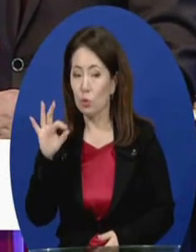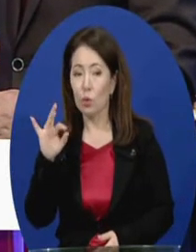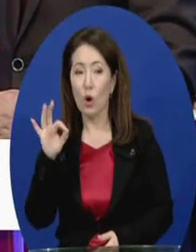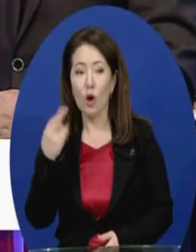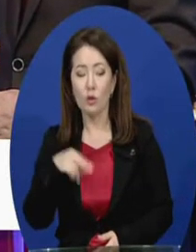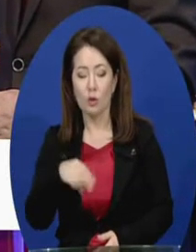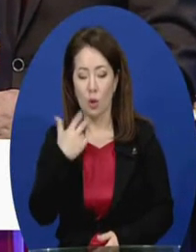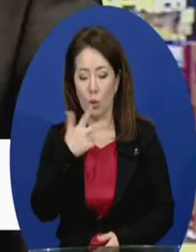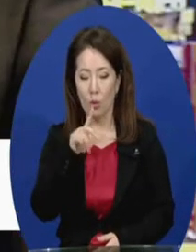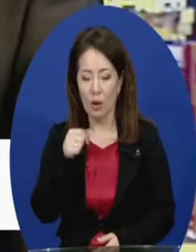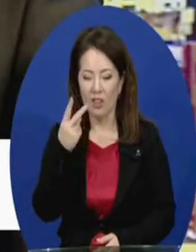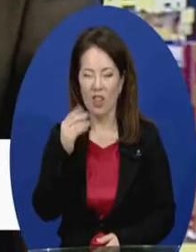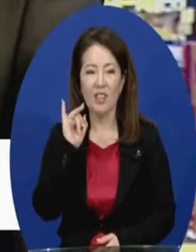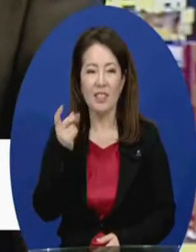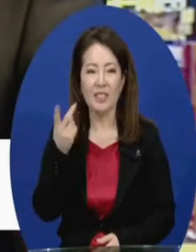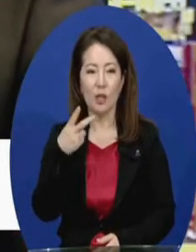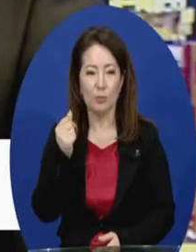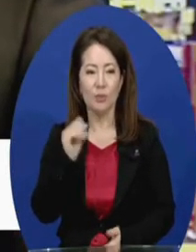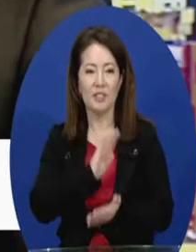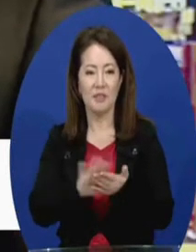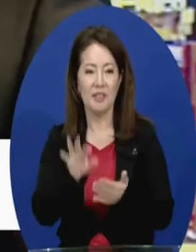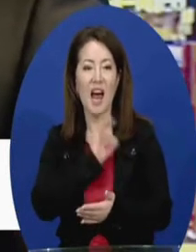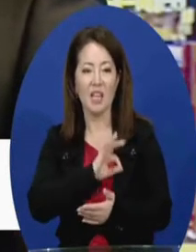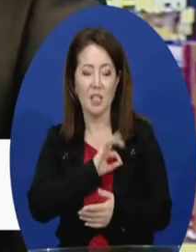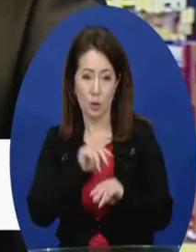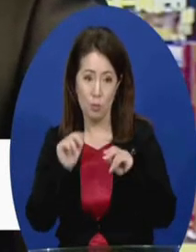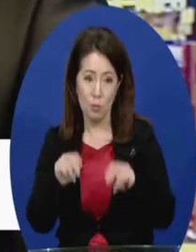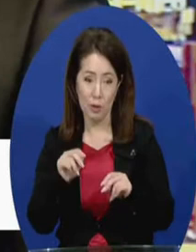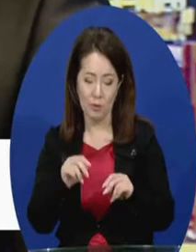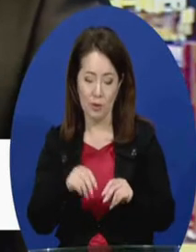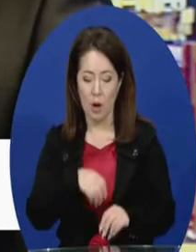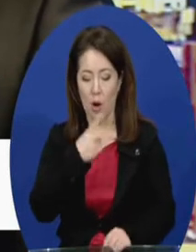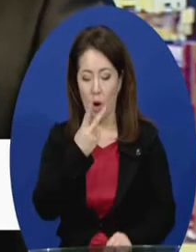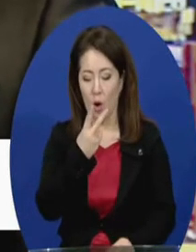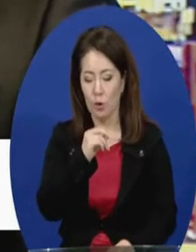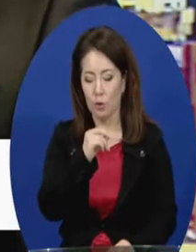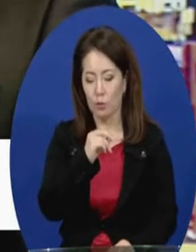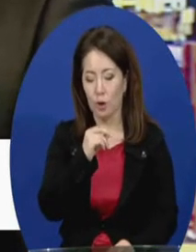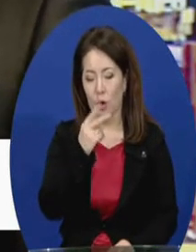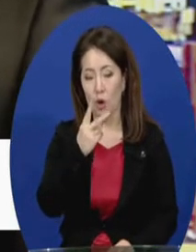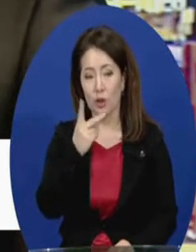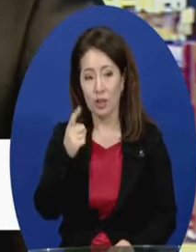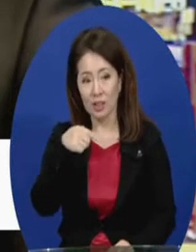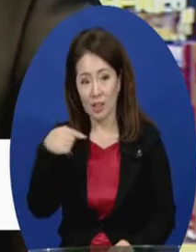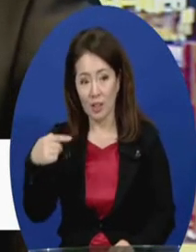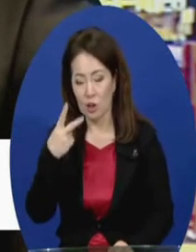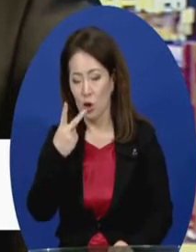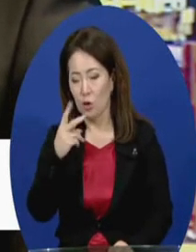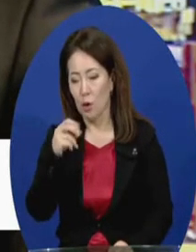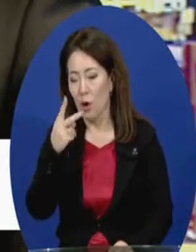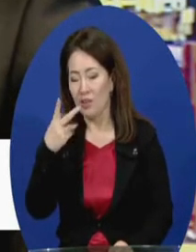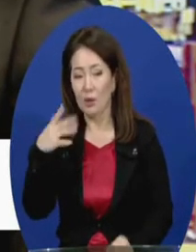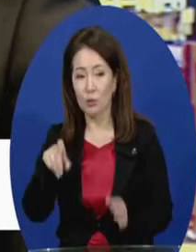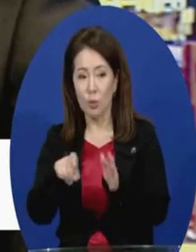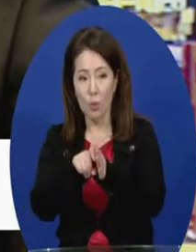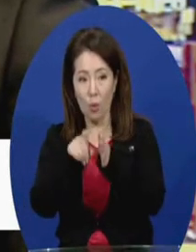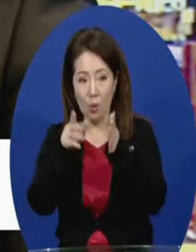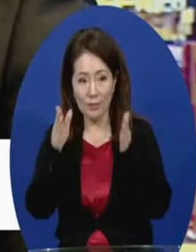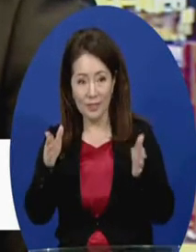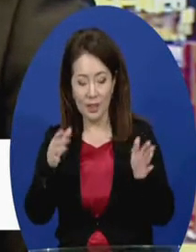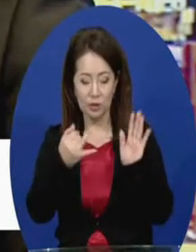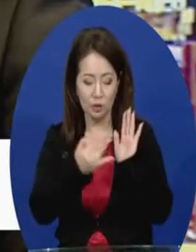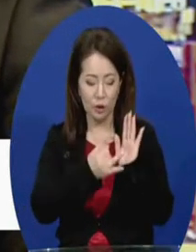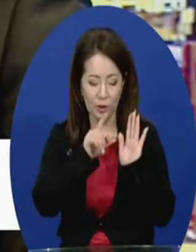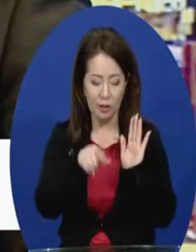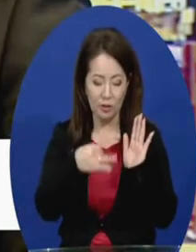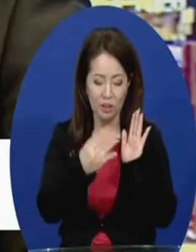3.2 их найт төгрөгийн цэвэр ашигтай. 21-с 2025 оны хугацаанд бол бид 7.7 их